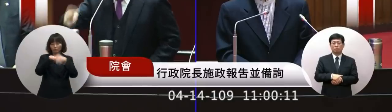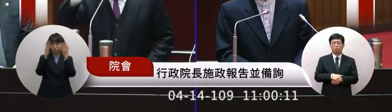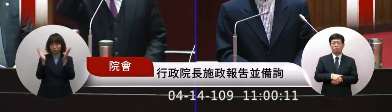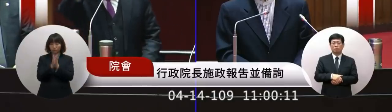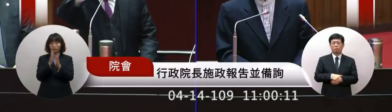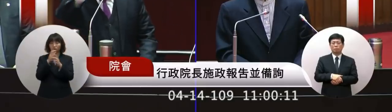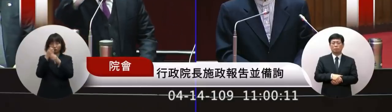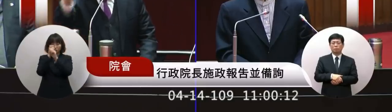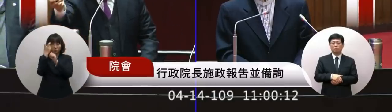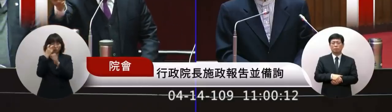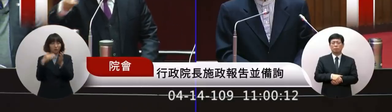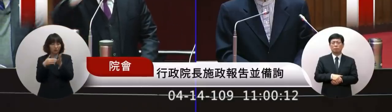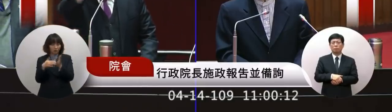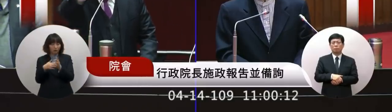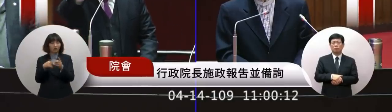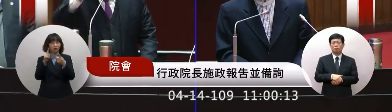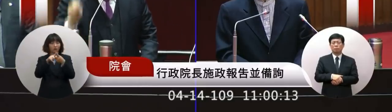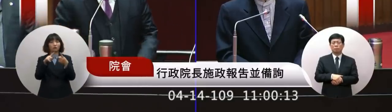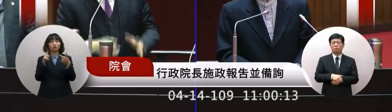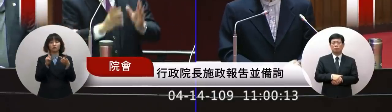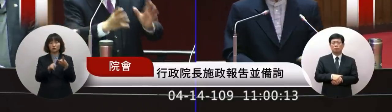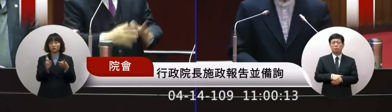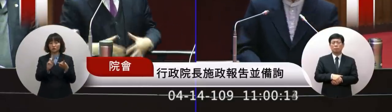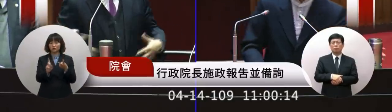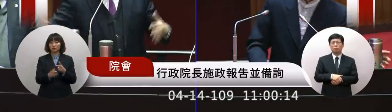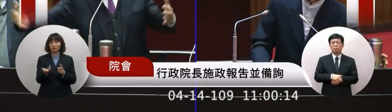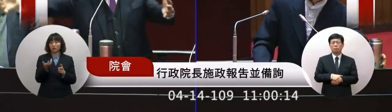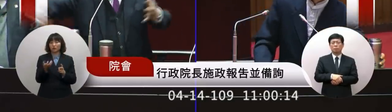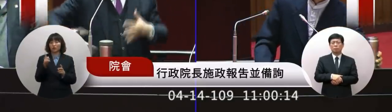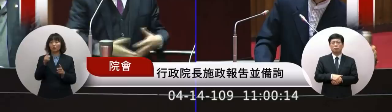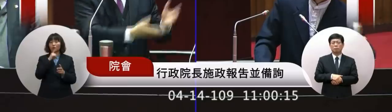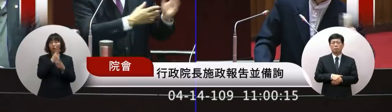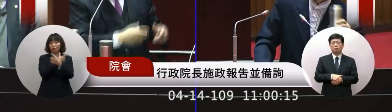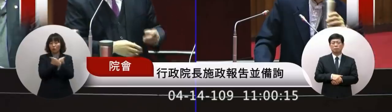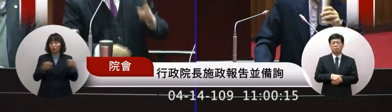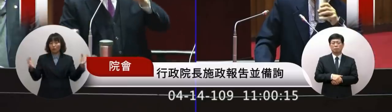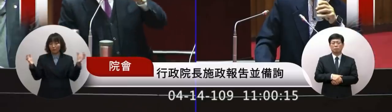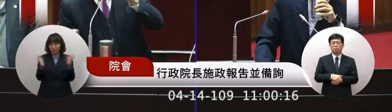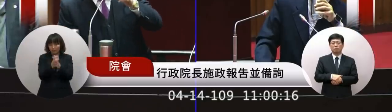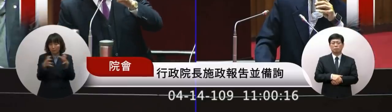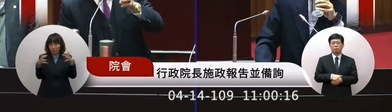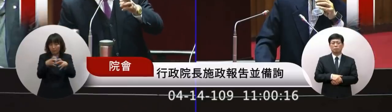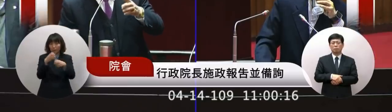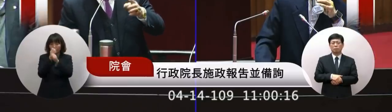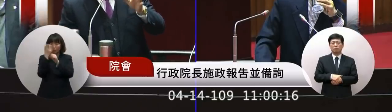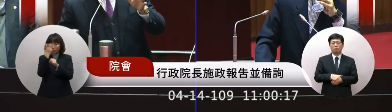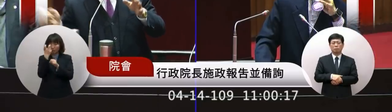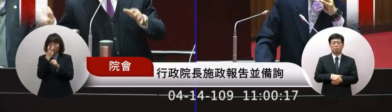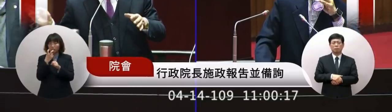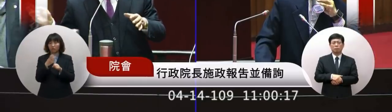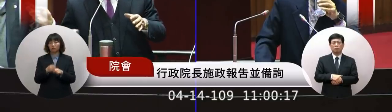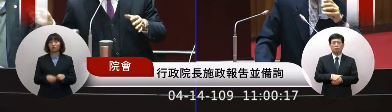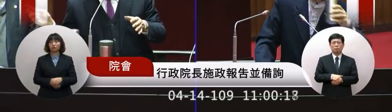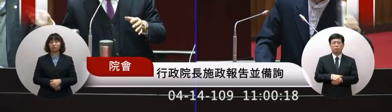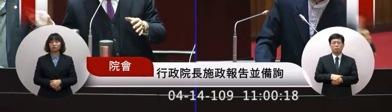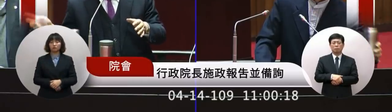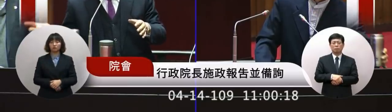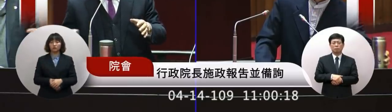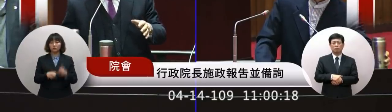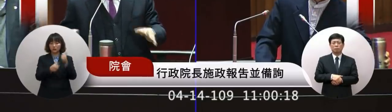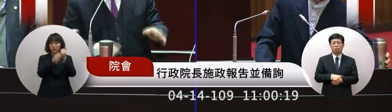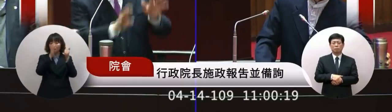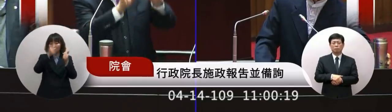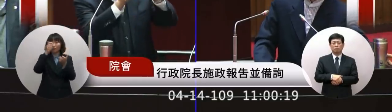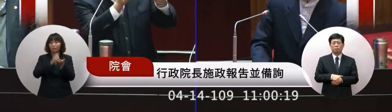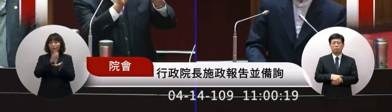哈。第一安尼，第二，他对你讲，啊无拢总来个建议，是安尼啦。他对市场